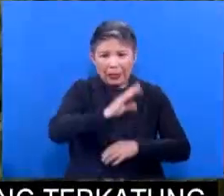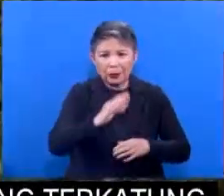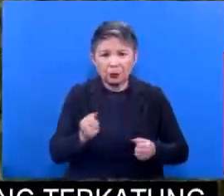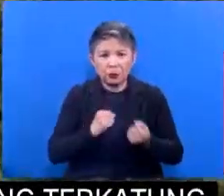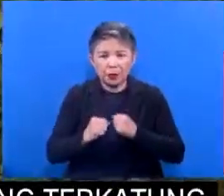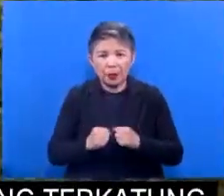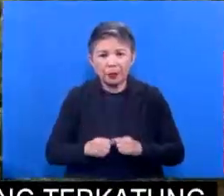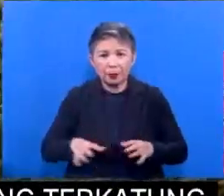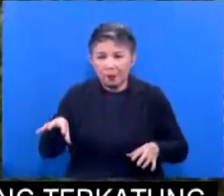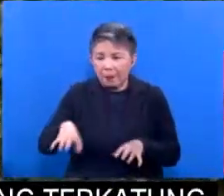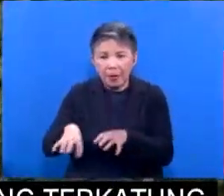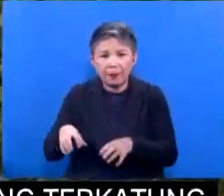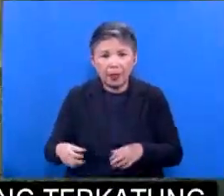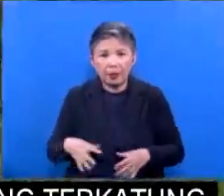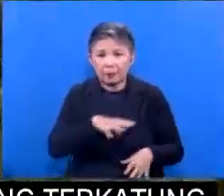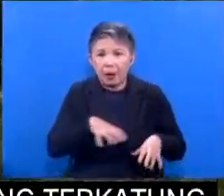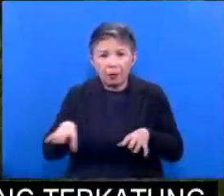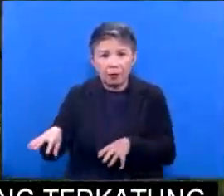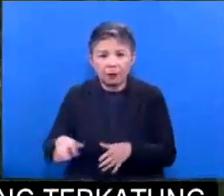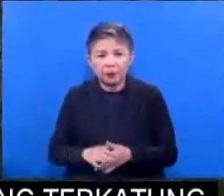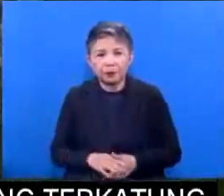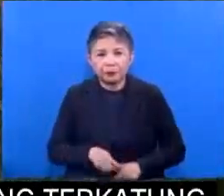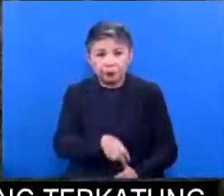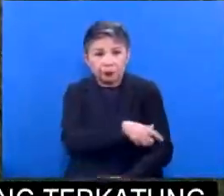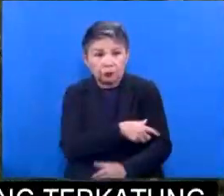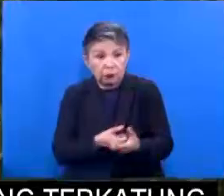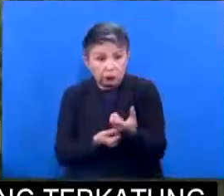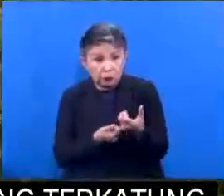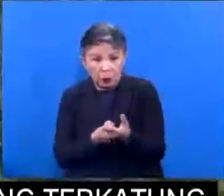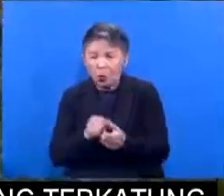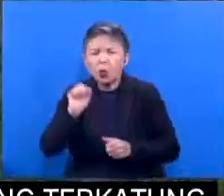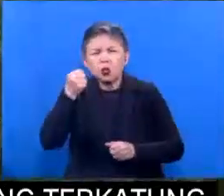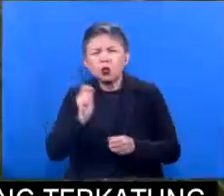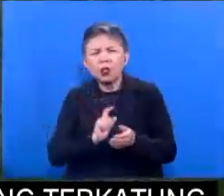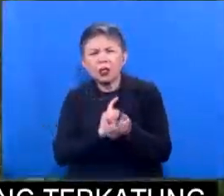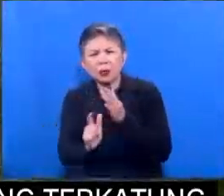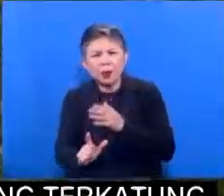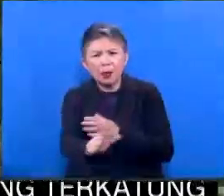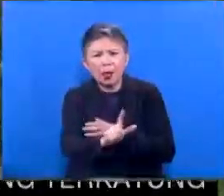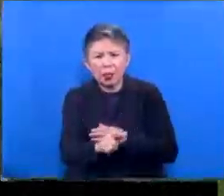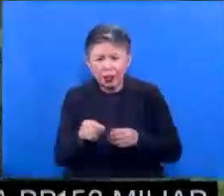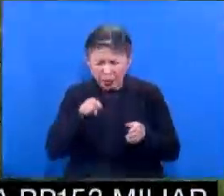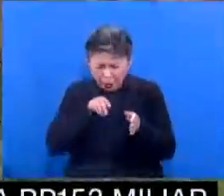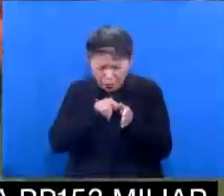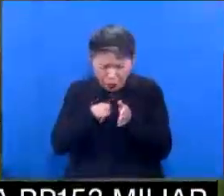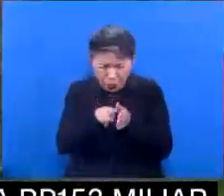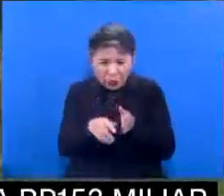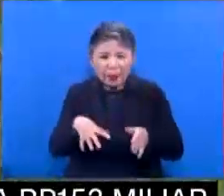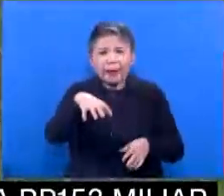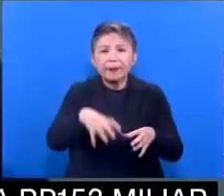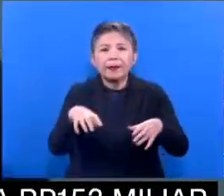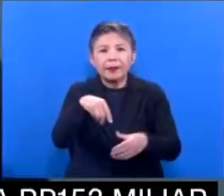berusaha menyelamatkan barang-barang milik mereka. Petugas pemadam kebakaran pun sulit menjangkau lokasi karena berada di tengah perkebunan tanah